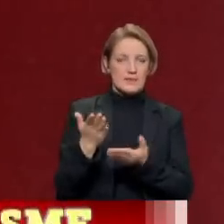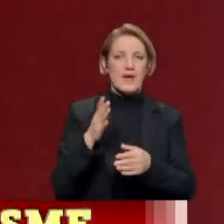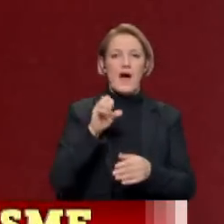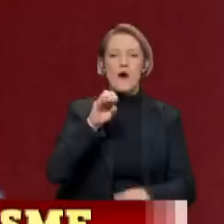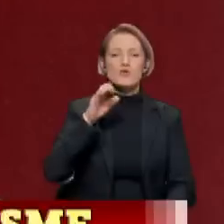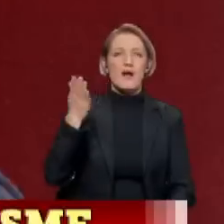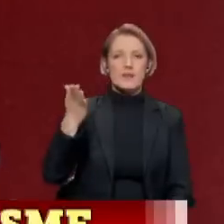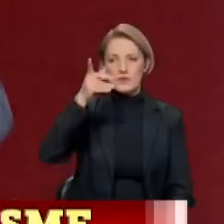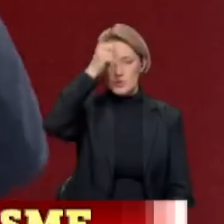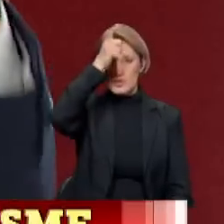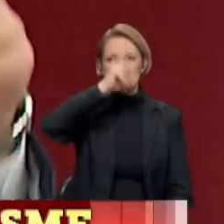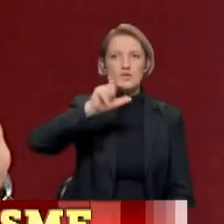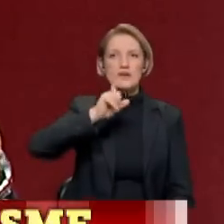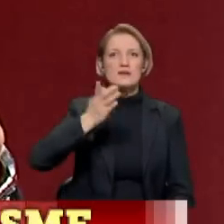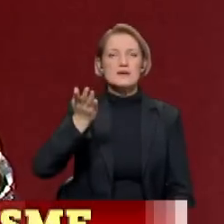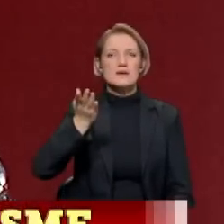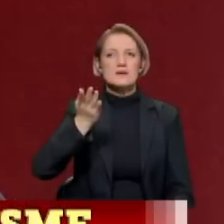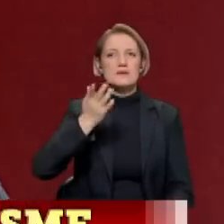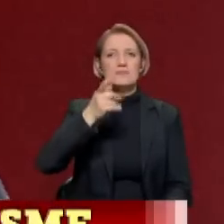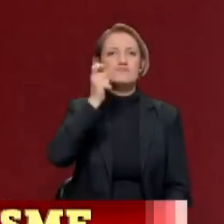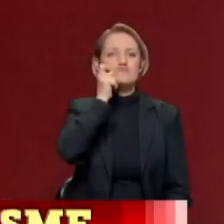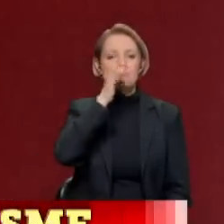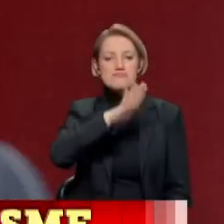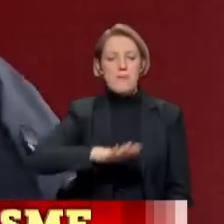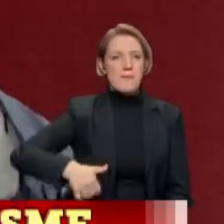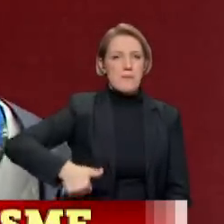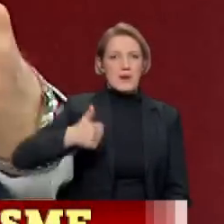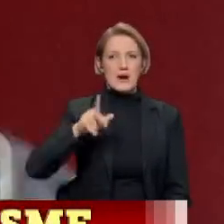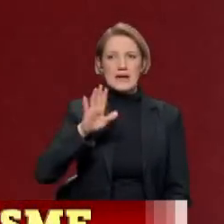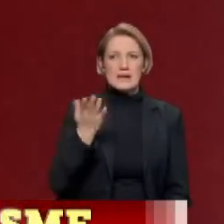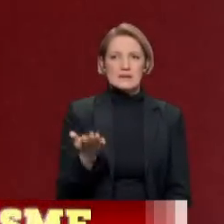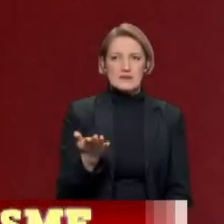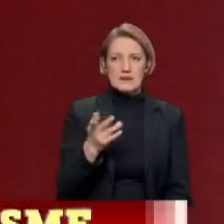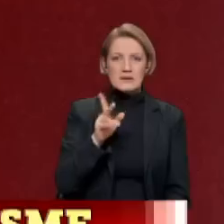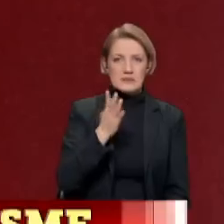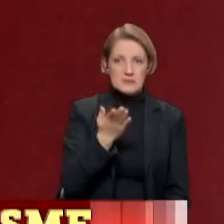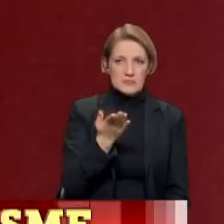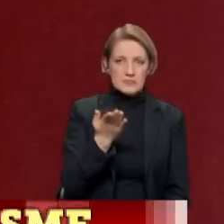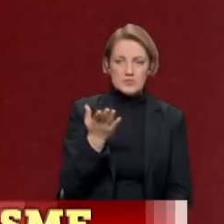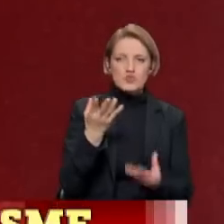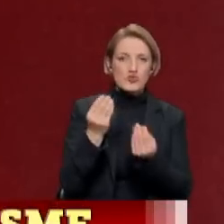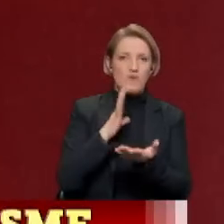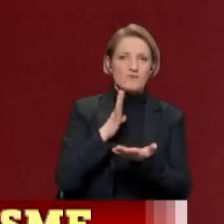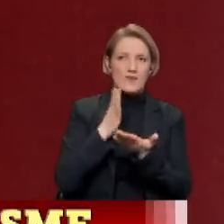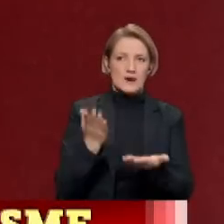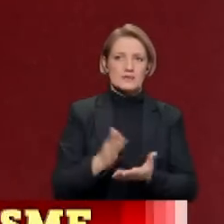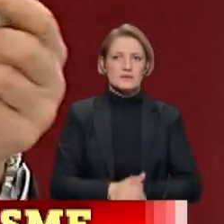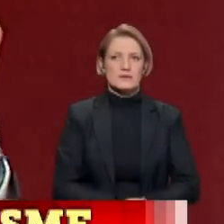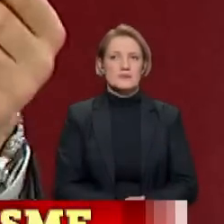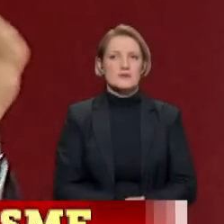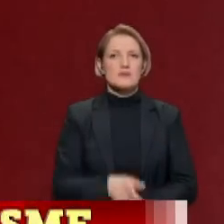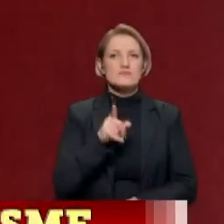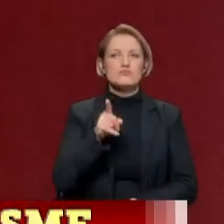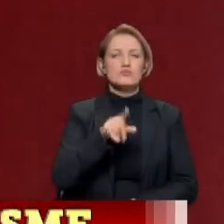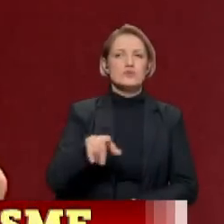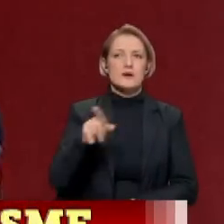Erdoğan bırak Türkiye'yi, ümmetin lideri. Yani halife diyen vekil var. Çok var böyle.